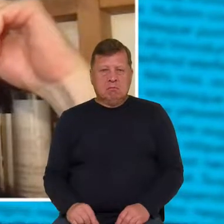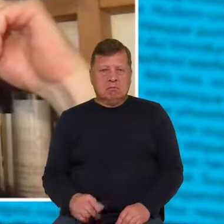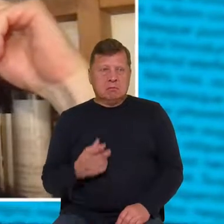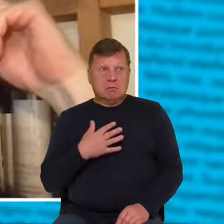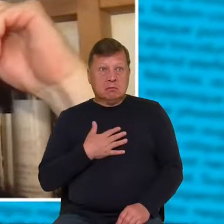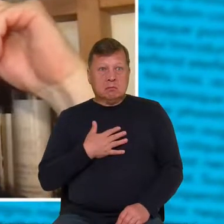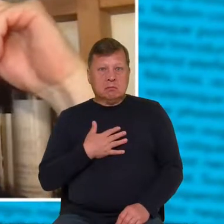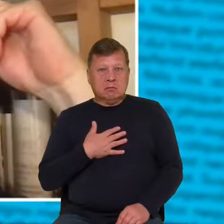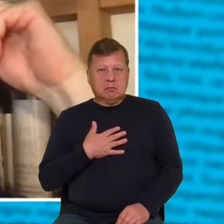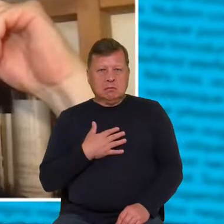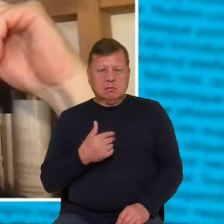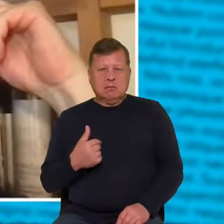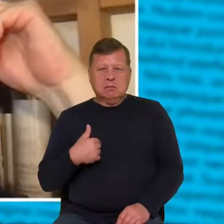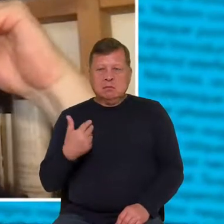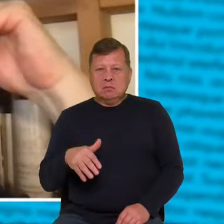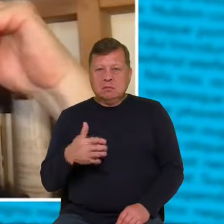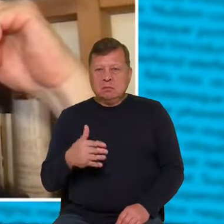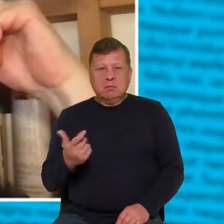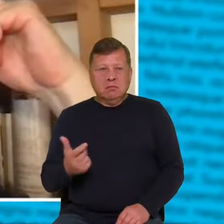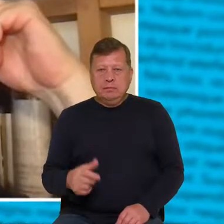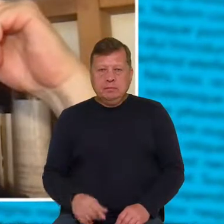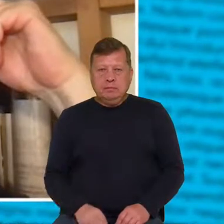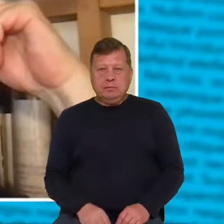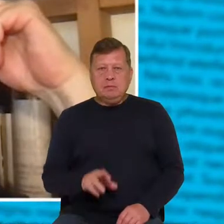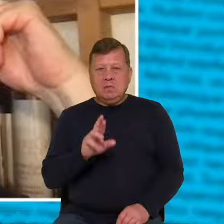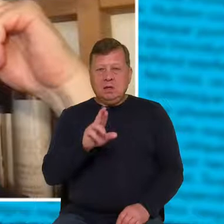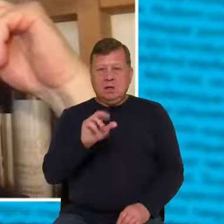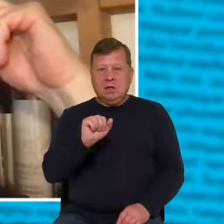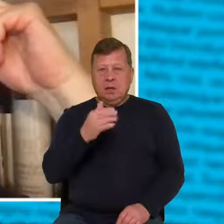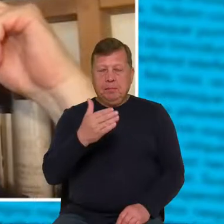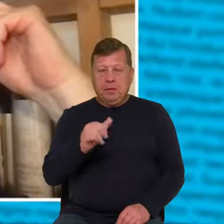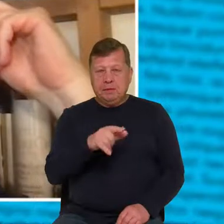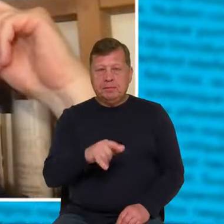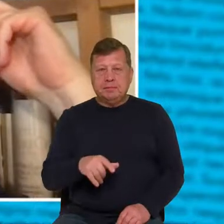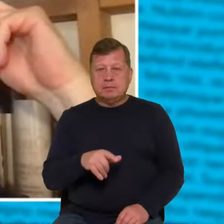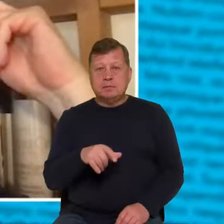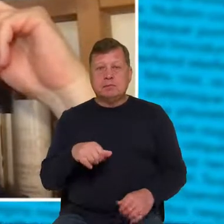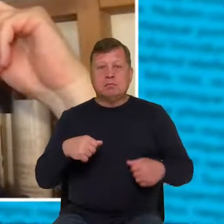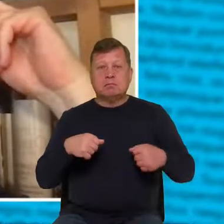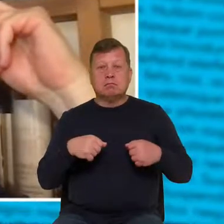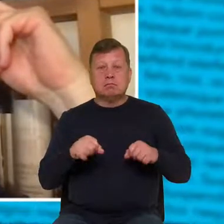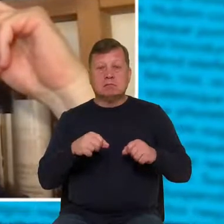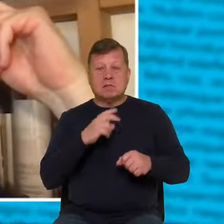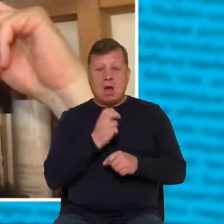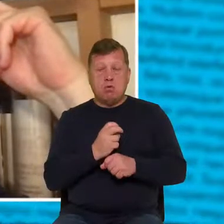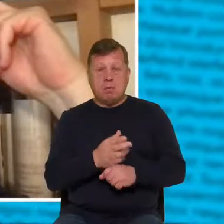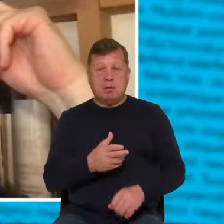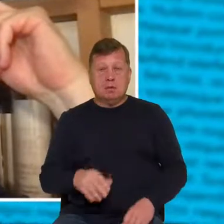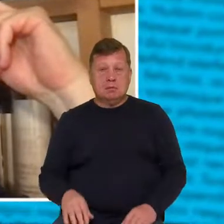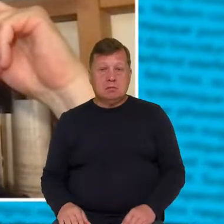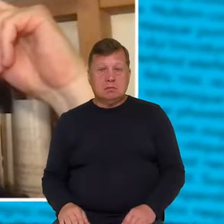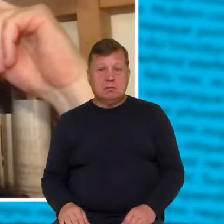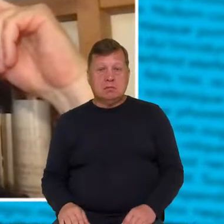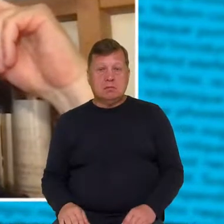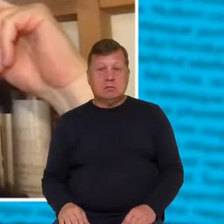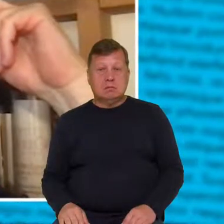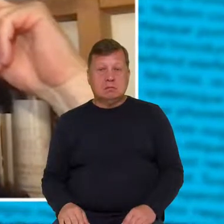która mnie poraziła, było to, że Rami jeździ automatykiem. Tak? Natomiast ja